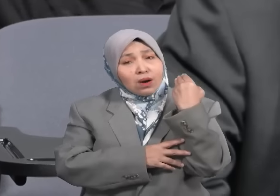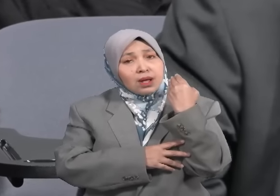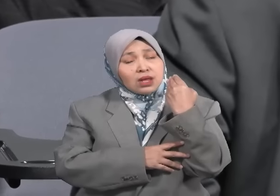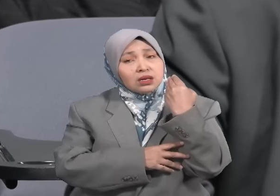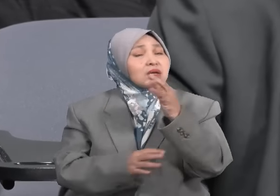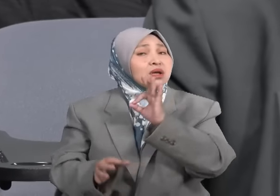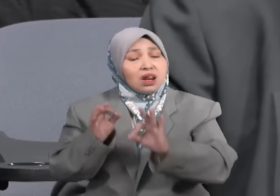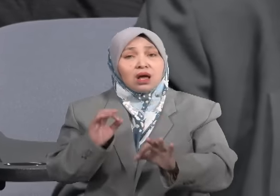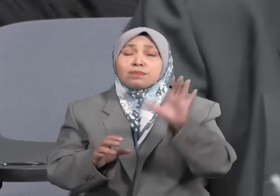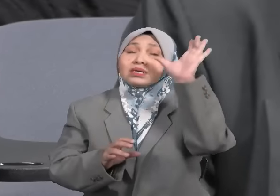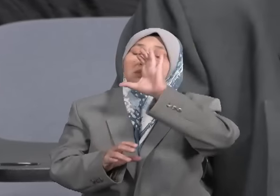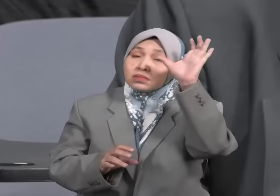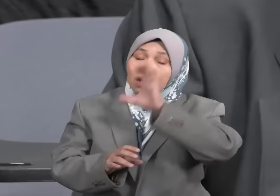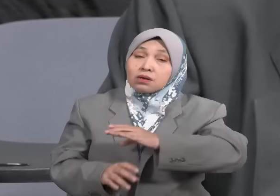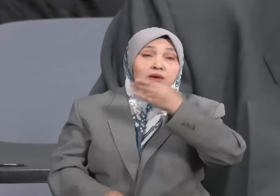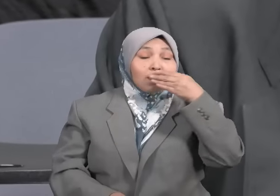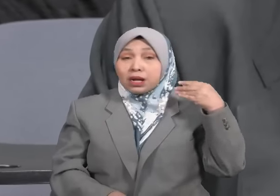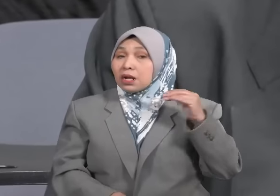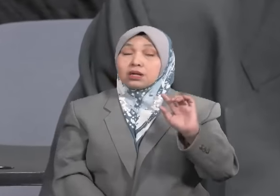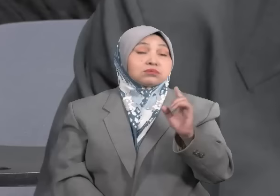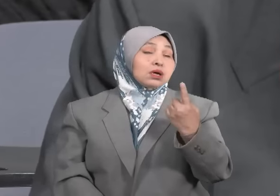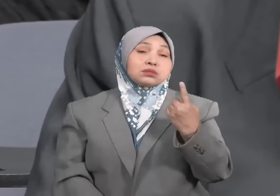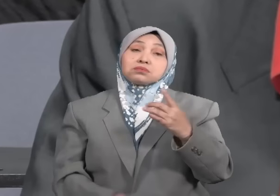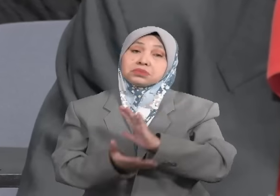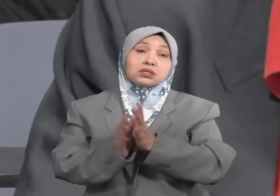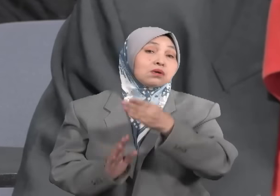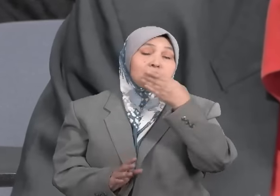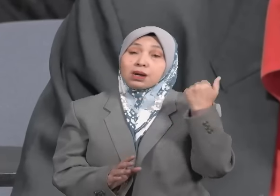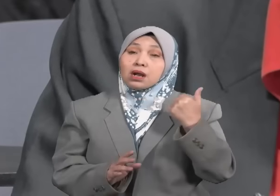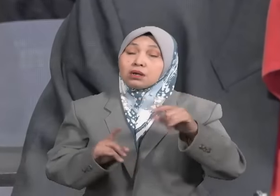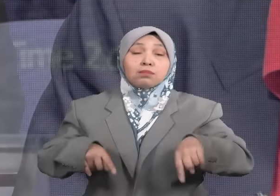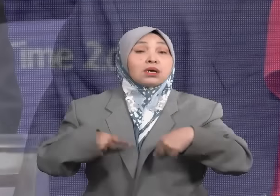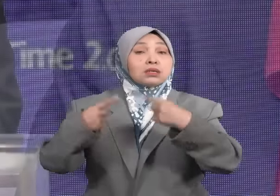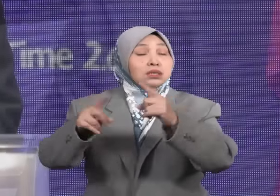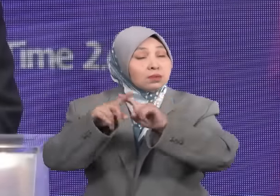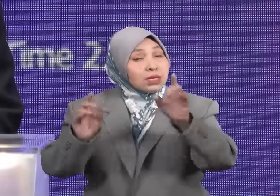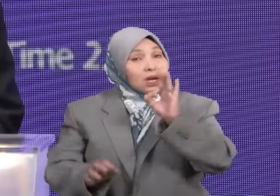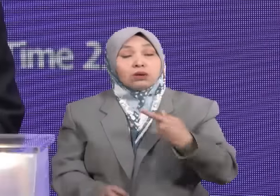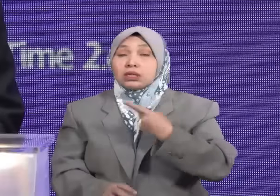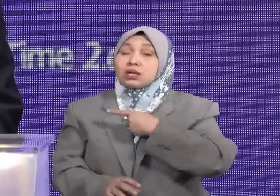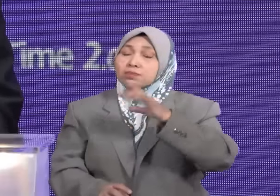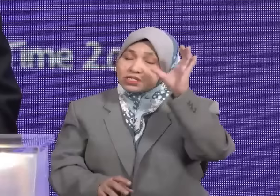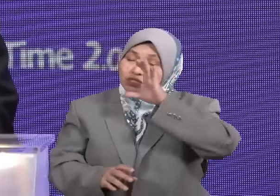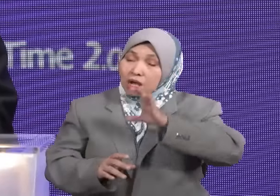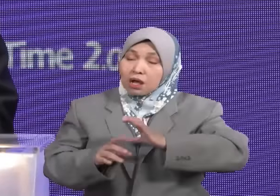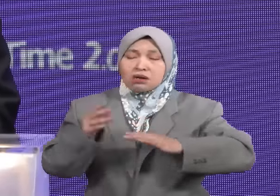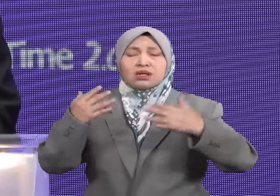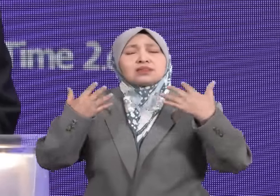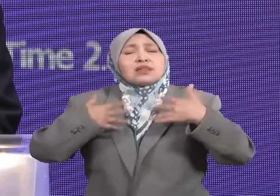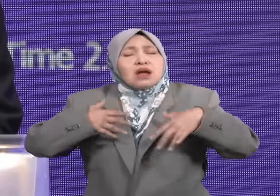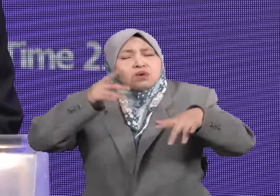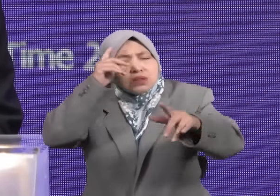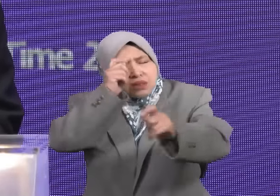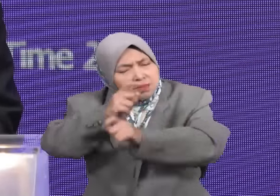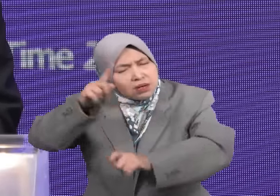Kalau katakan mencari Ramadan semata-mata, maka Ramadan ini akan pergi. Tetapi kalau kita mencari takwa kepada Allah,